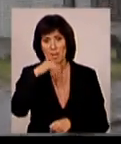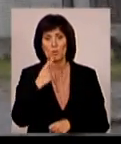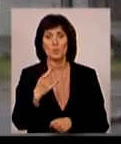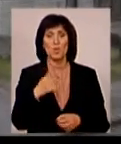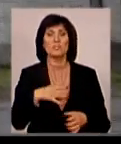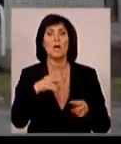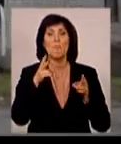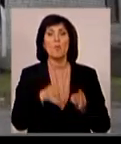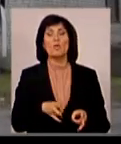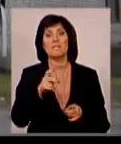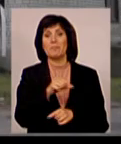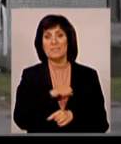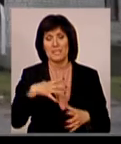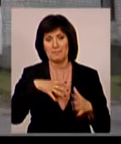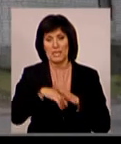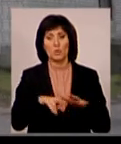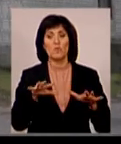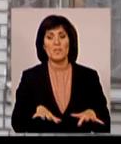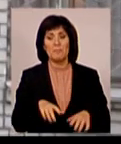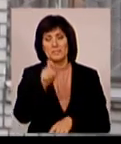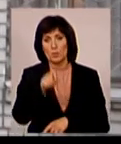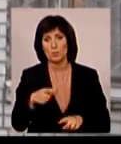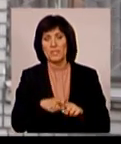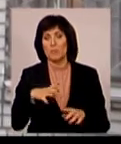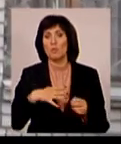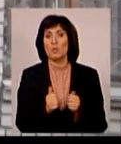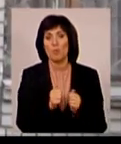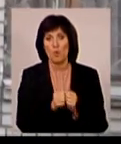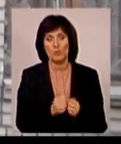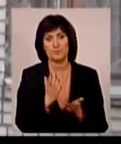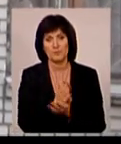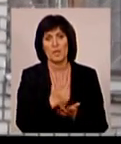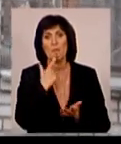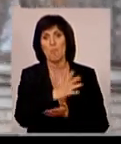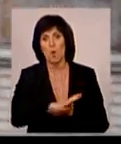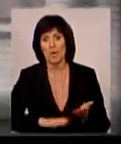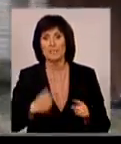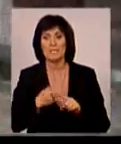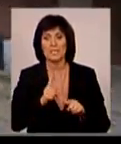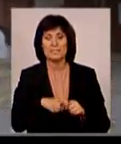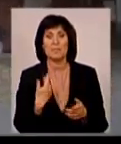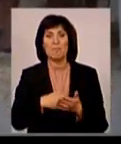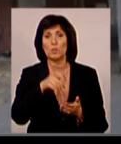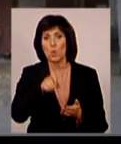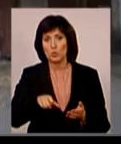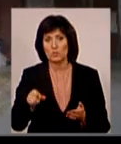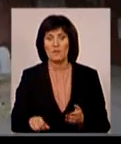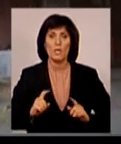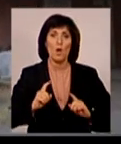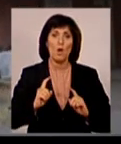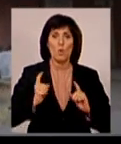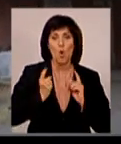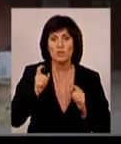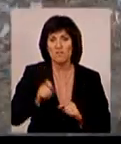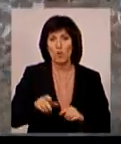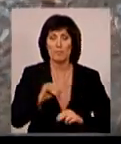одного з потерпілих. Сам він загинув на місці. Люди ж, які були поруч, дістали поранення. Це, зокрема, підозрювані, конвой та